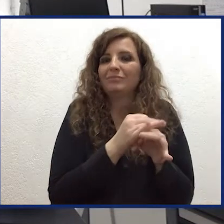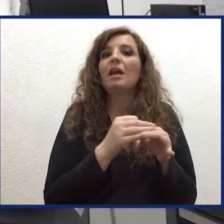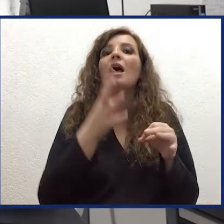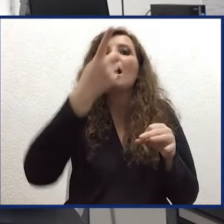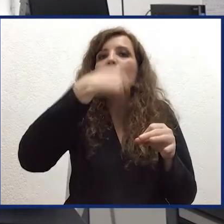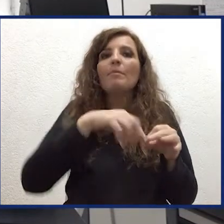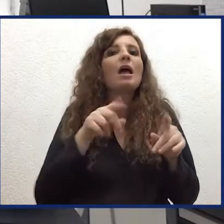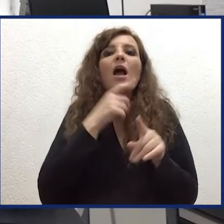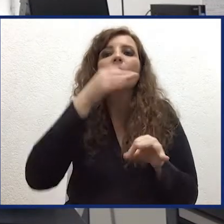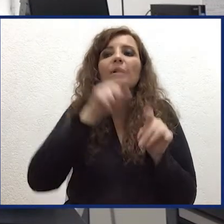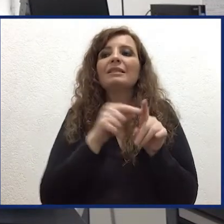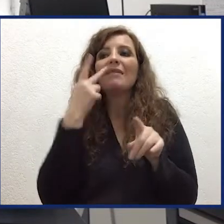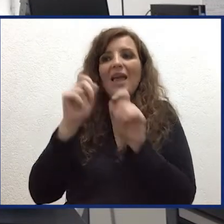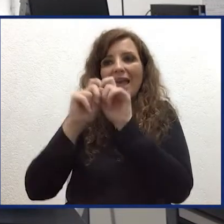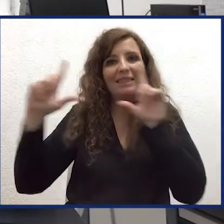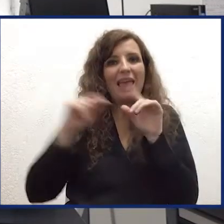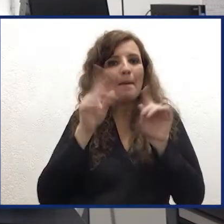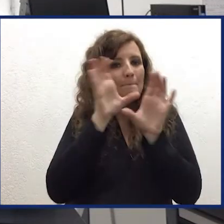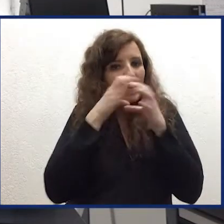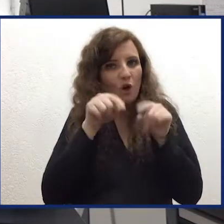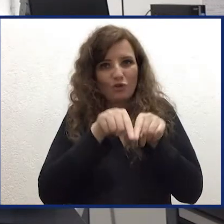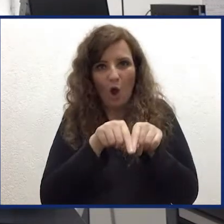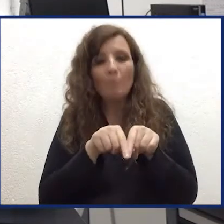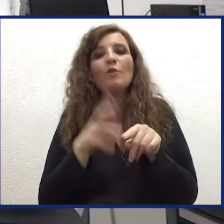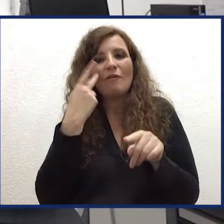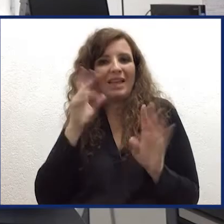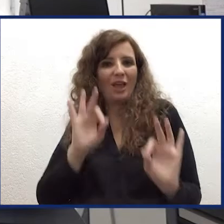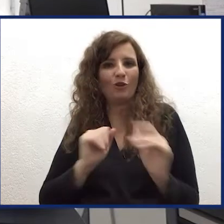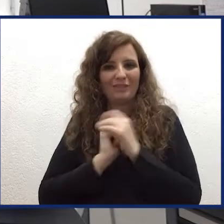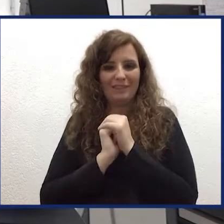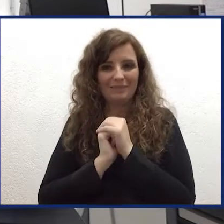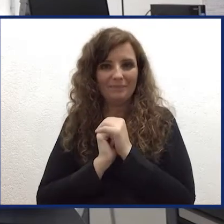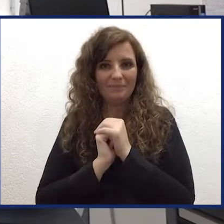è come si possono vedere al microscopio invece a trasmissione.